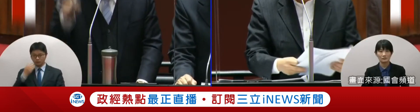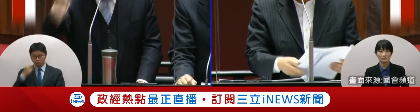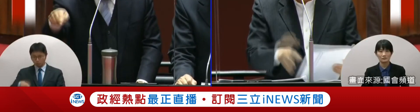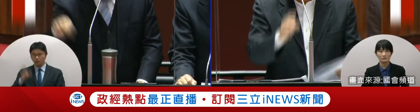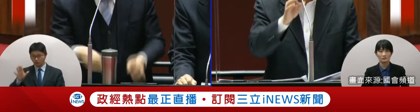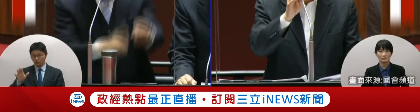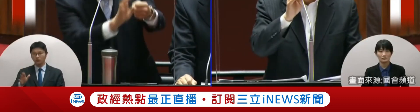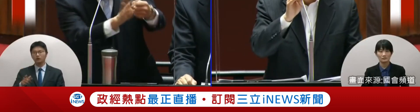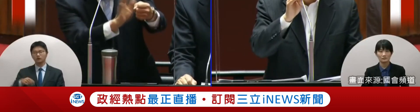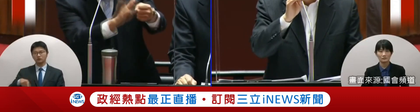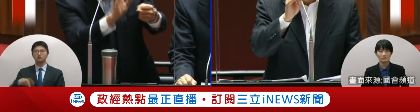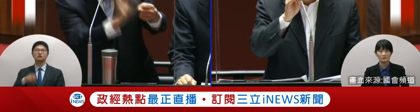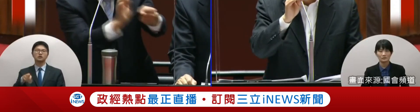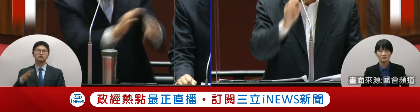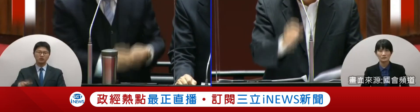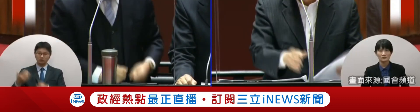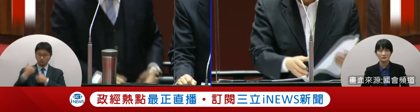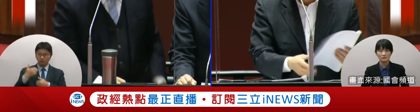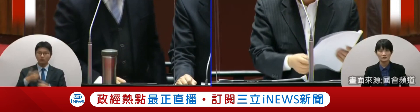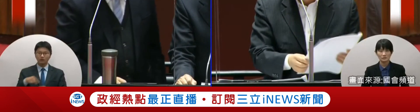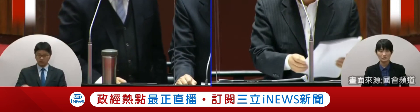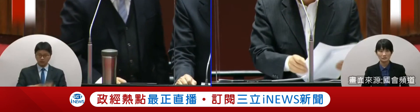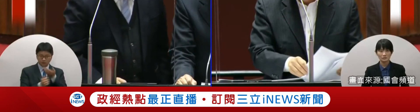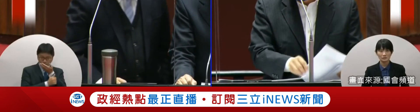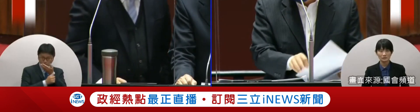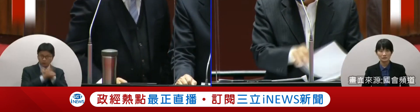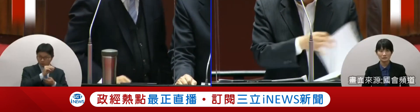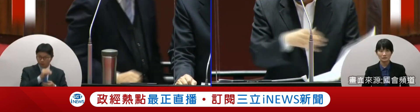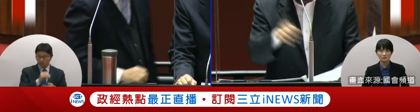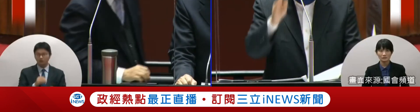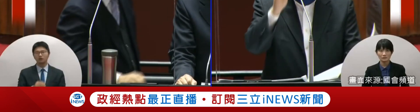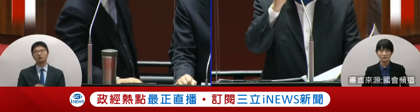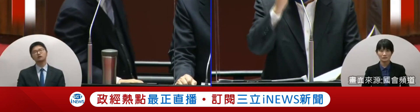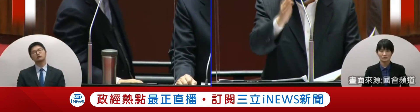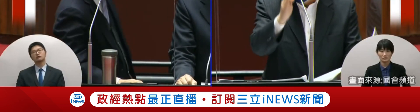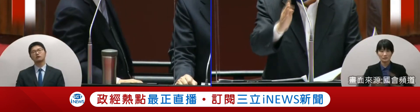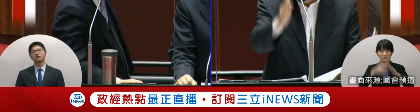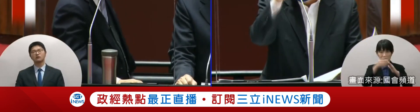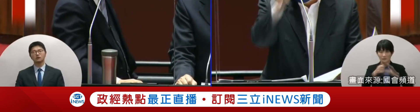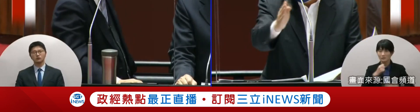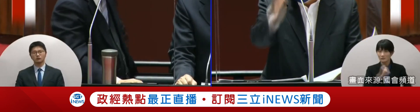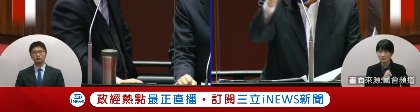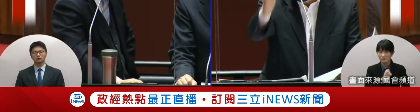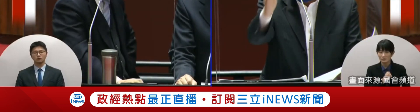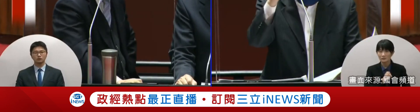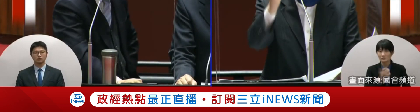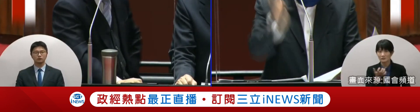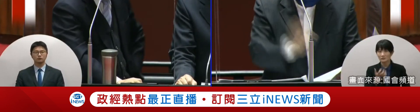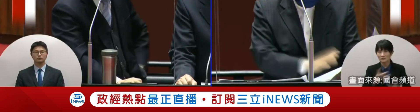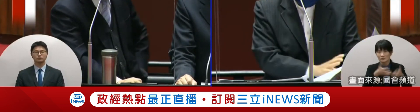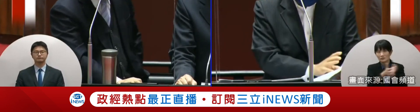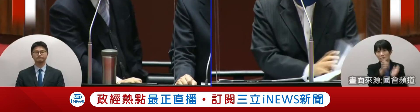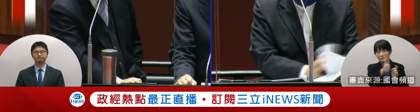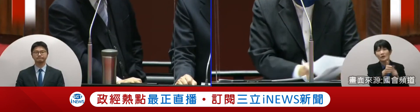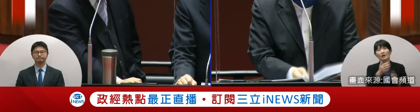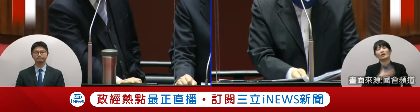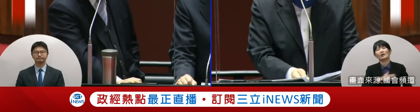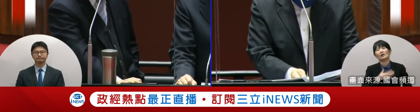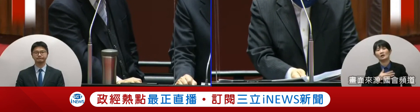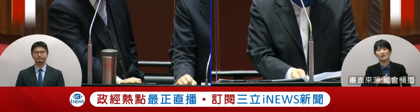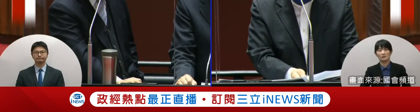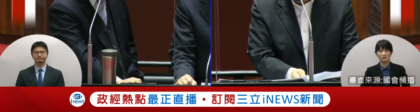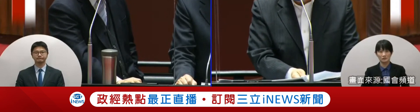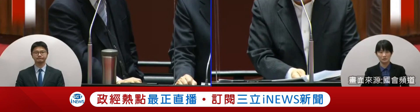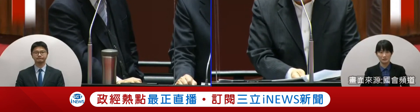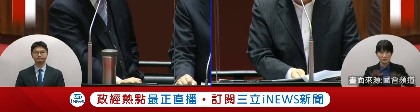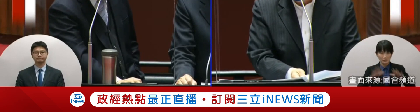有违法，你问有没有使用。 来，院长，我理解刚刚部长他也很清楚在讲说，